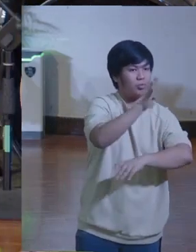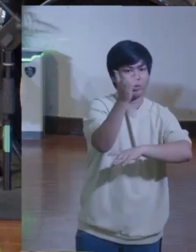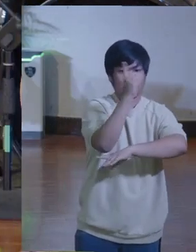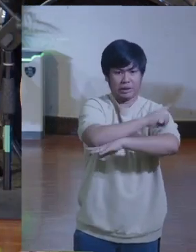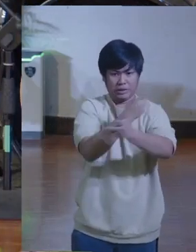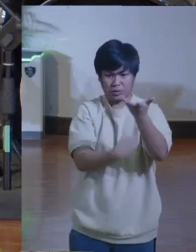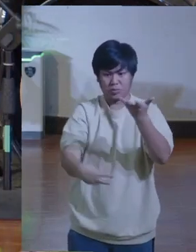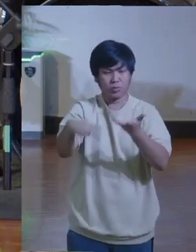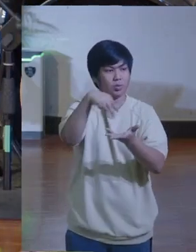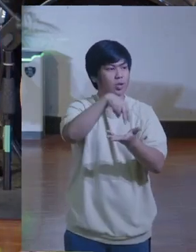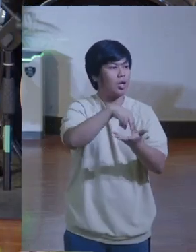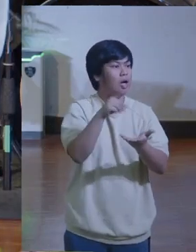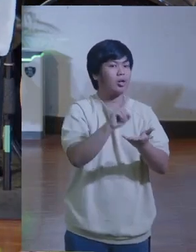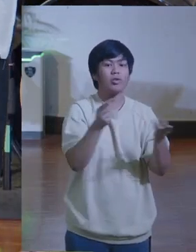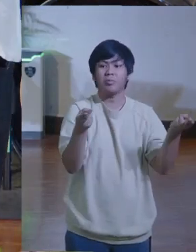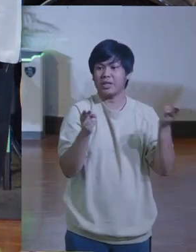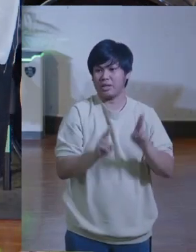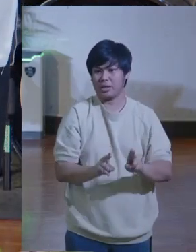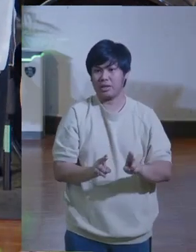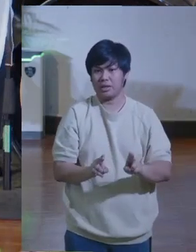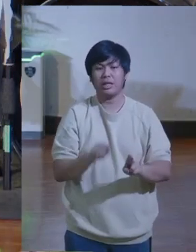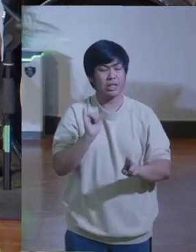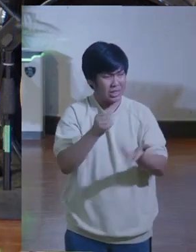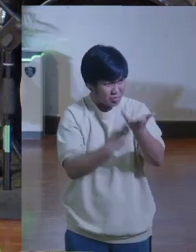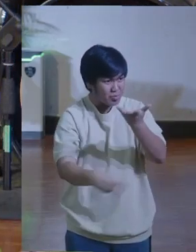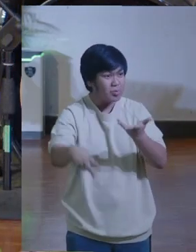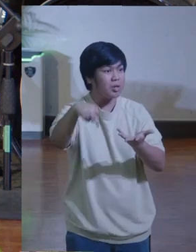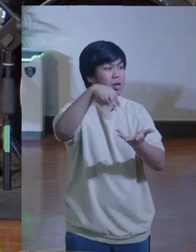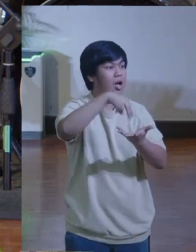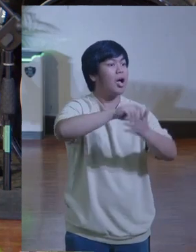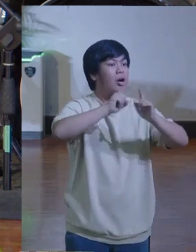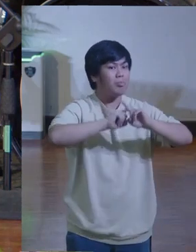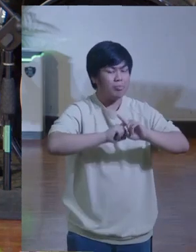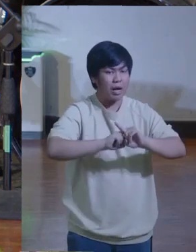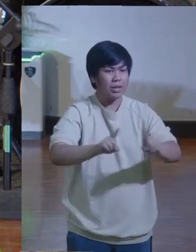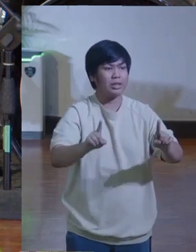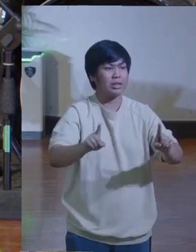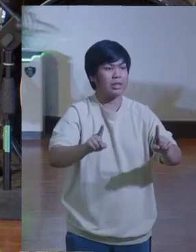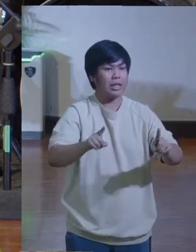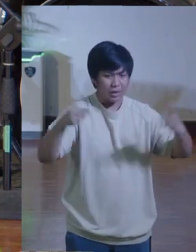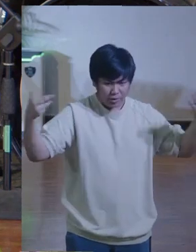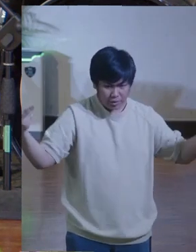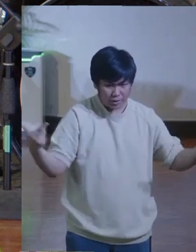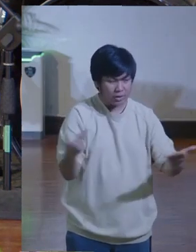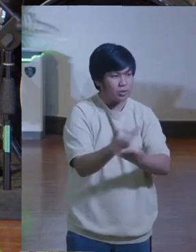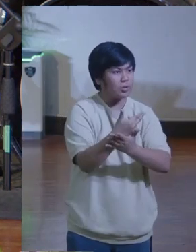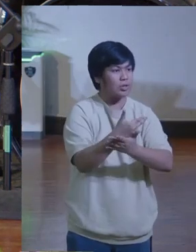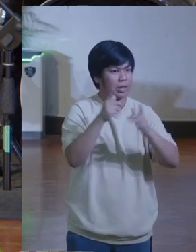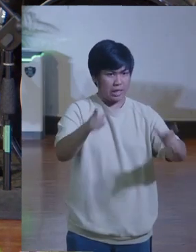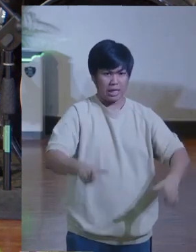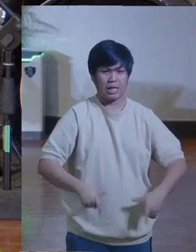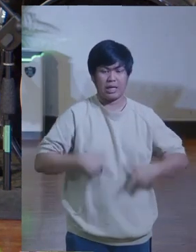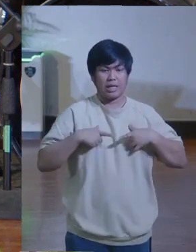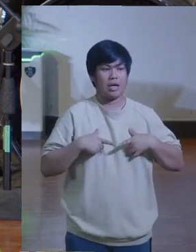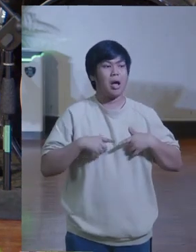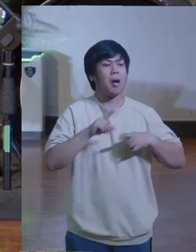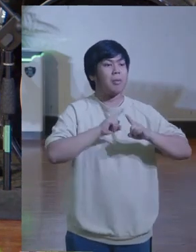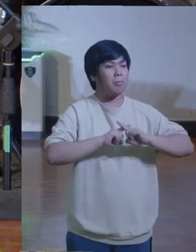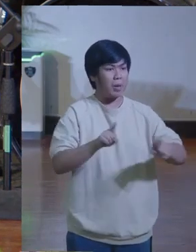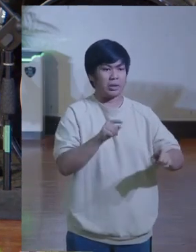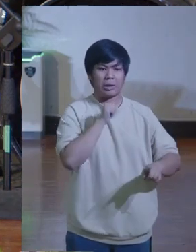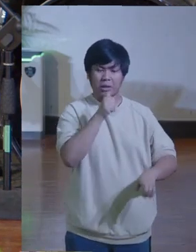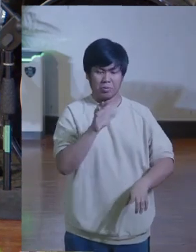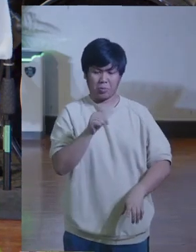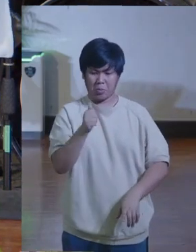grave? Binuhay mula sa patay, ngunit sila ay restored unto life, pero hindi po